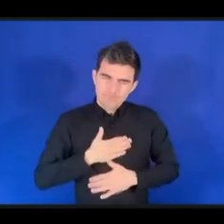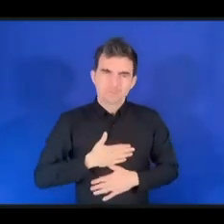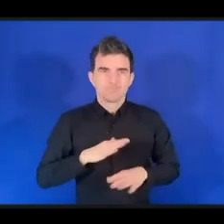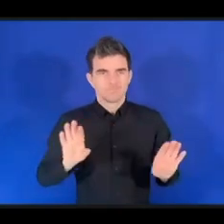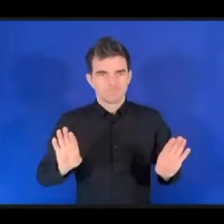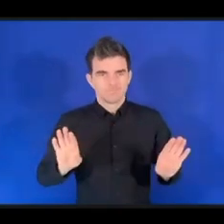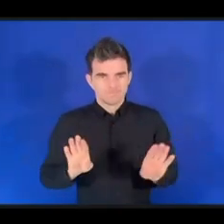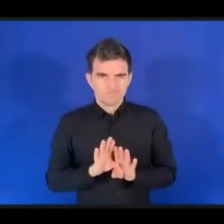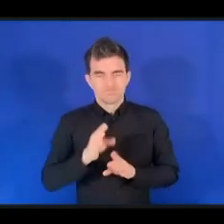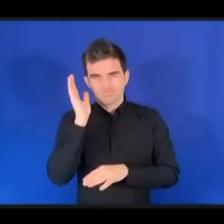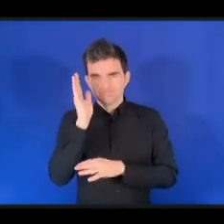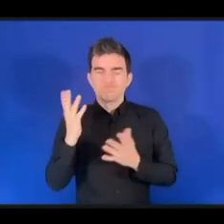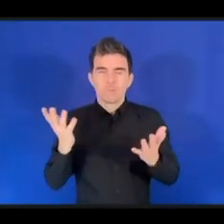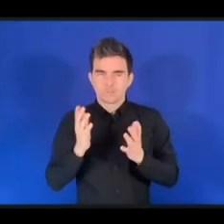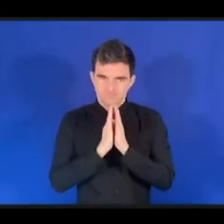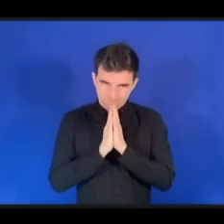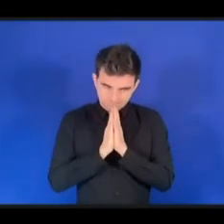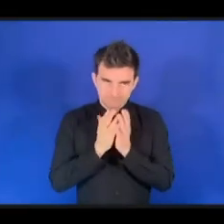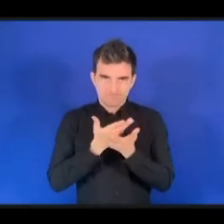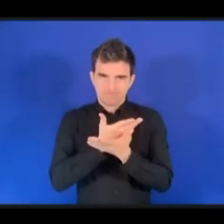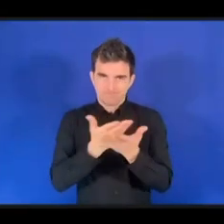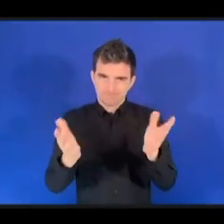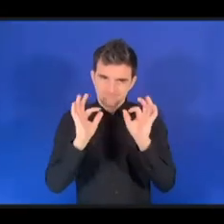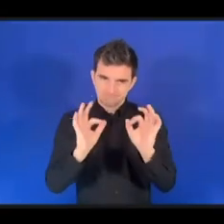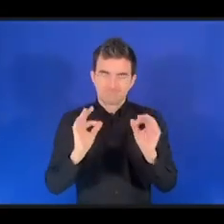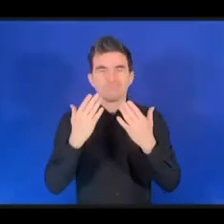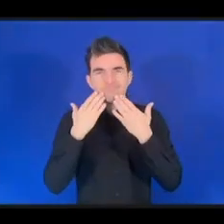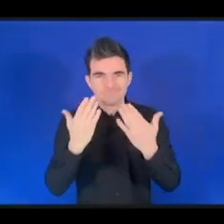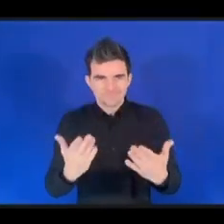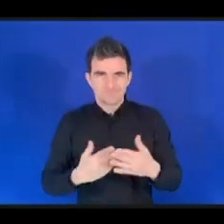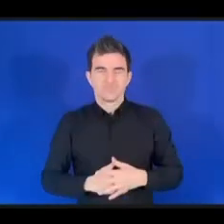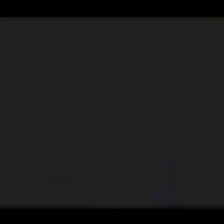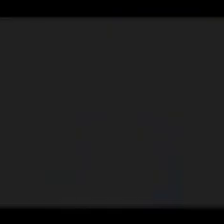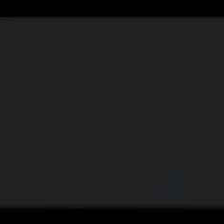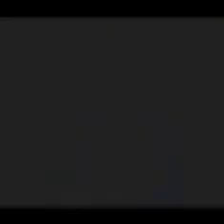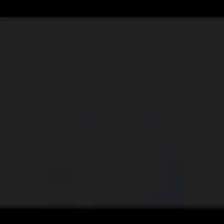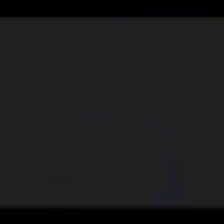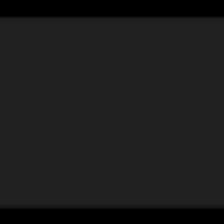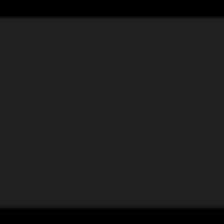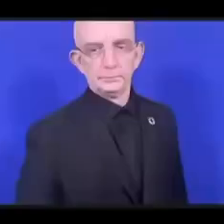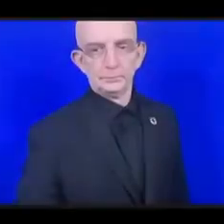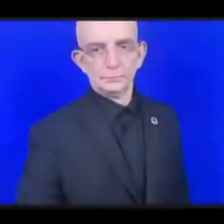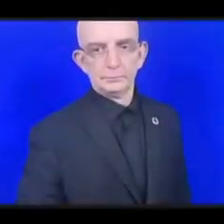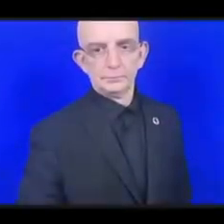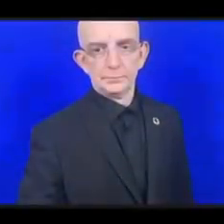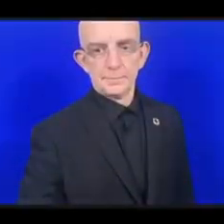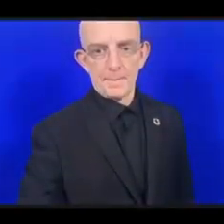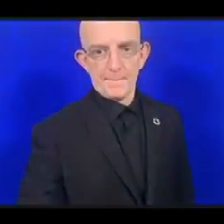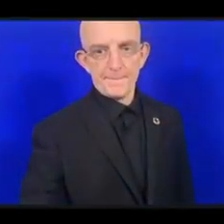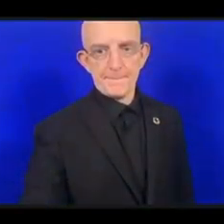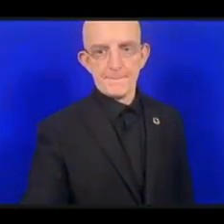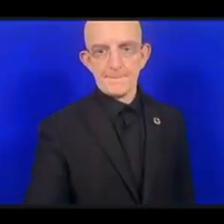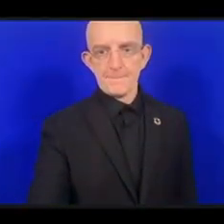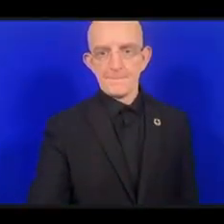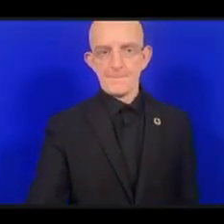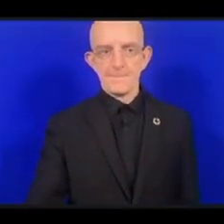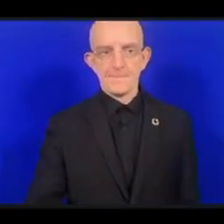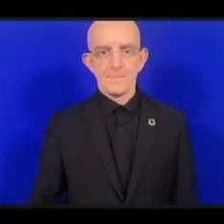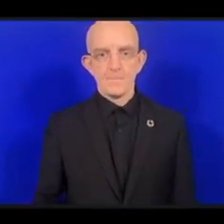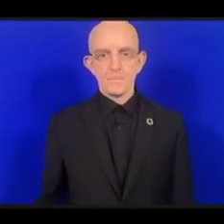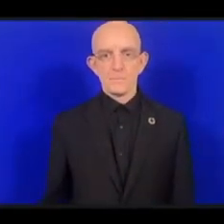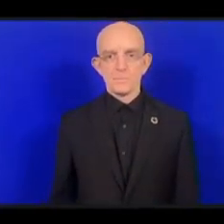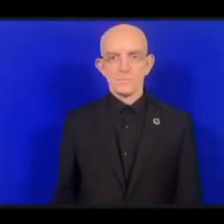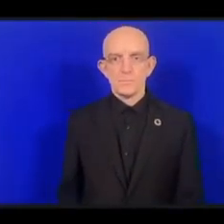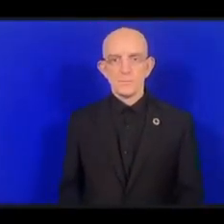祝大家一切都好，一切顺利。谢谢，感谢角川大作市长。